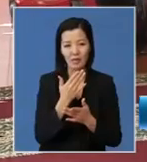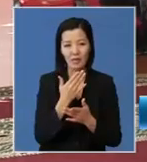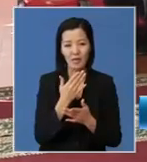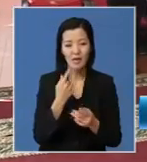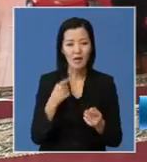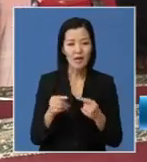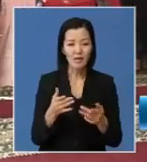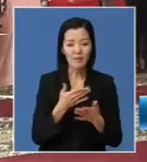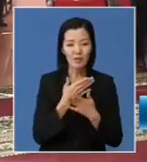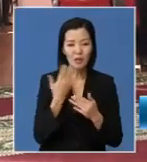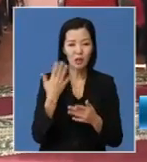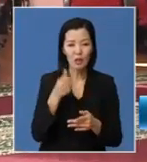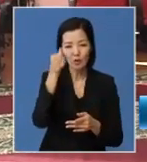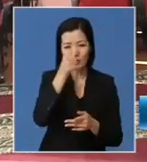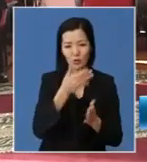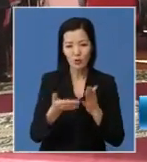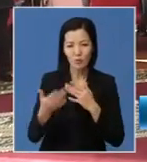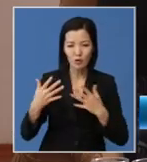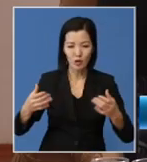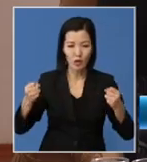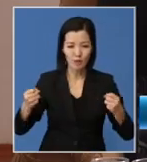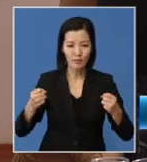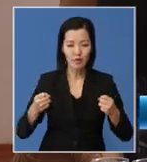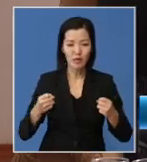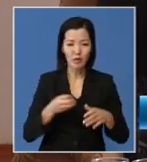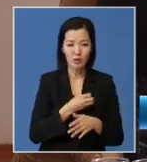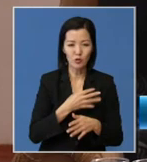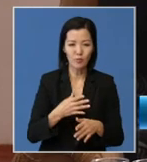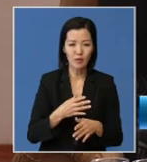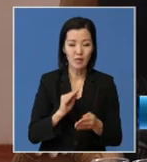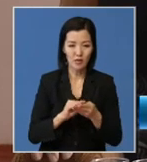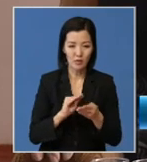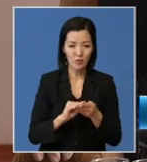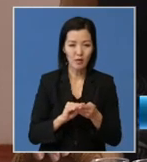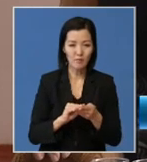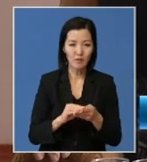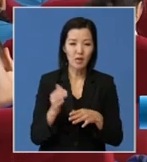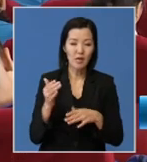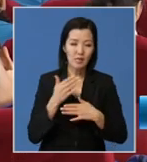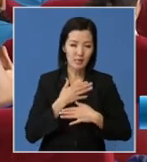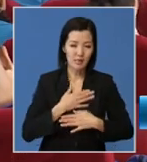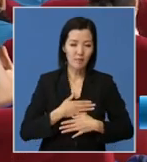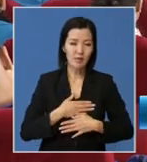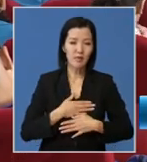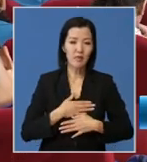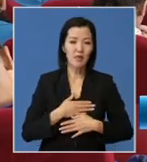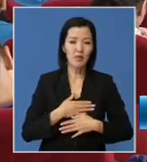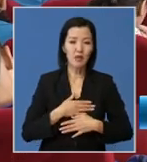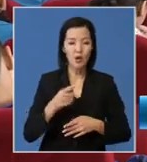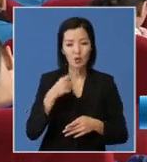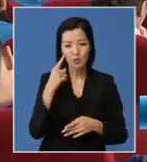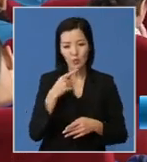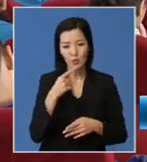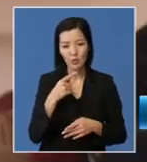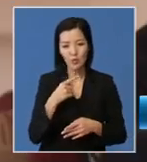айырмашылығы жоқ. 50 жыл бұрынғы алпамса денелі, кең пейілді, тайлақ сол қалпында. Сабырлы байсалды. Сөйлеу мәнері де тұлғасына